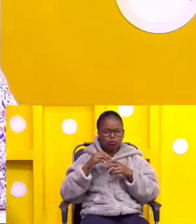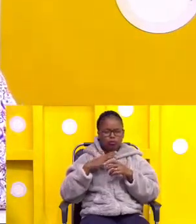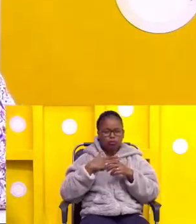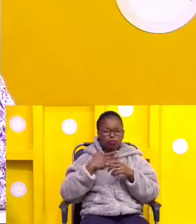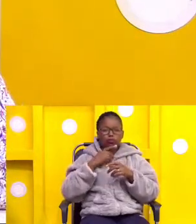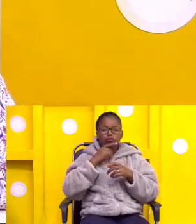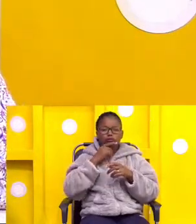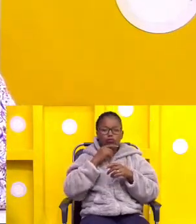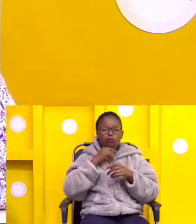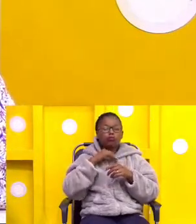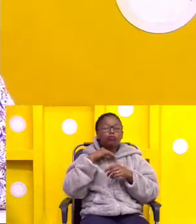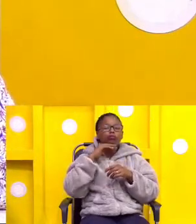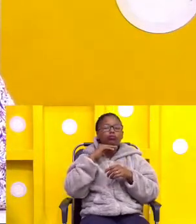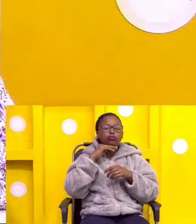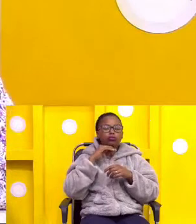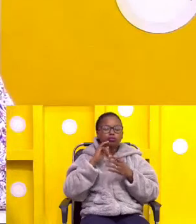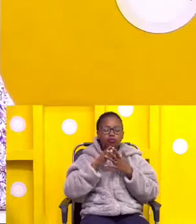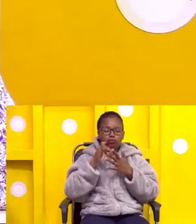akua.